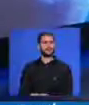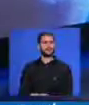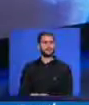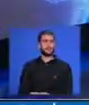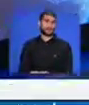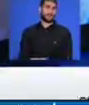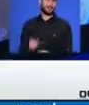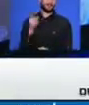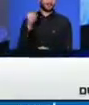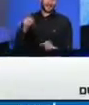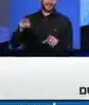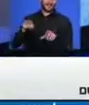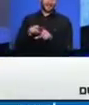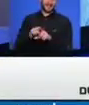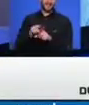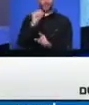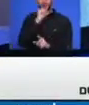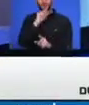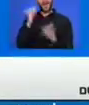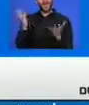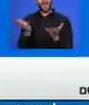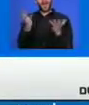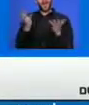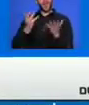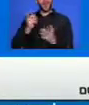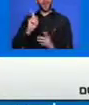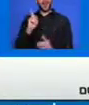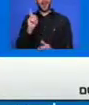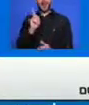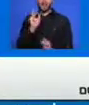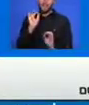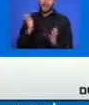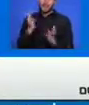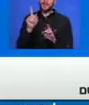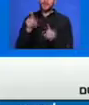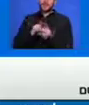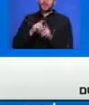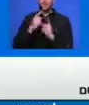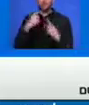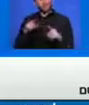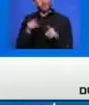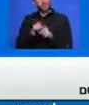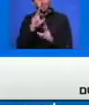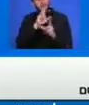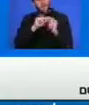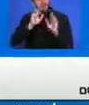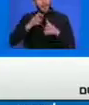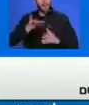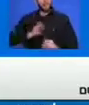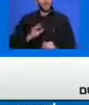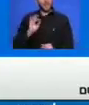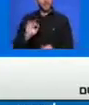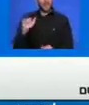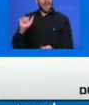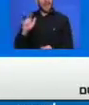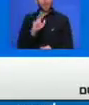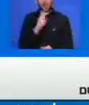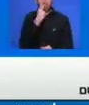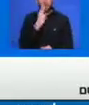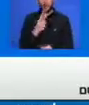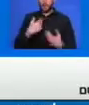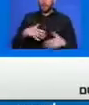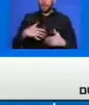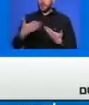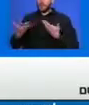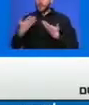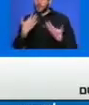טוב, זה סוג של שיר הלל, אתה לא הסכמת עם המילה הזאת הלל, אבל סוג של שיר שקצת, הוא מדבר למעשה על בנו של אל צ'אפו, אנחנו רואים גם איזה יופי, מתייחסים